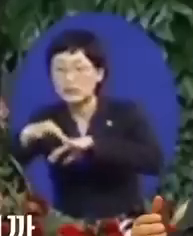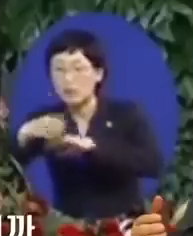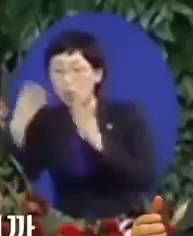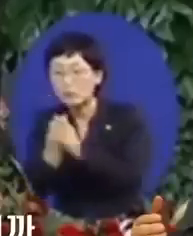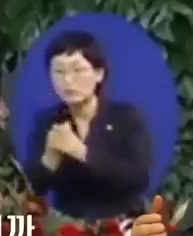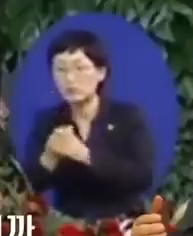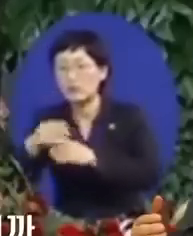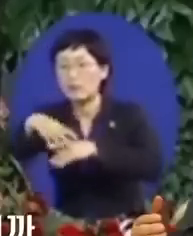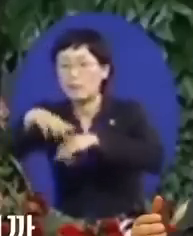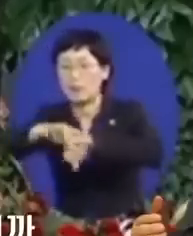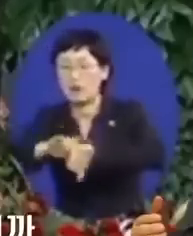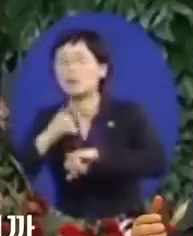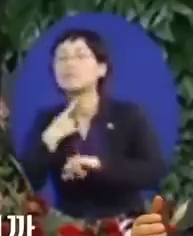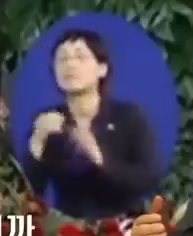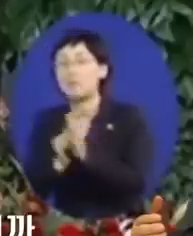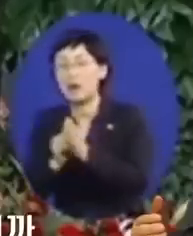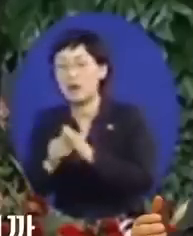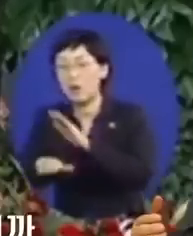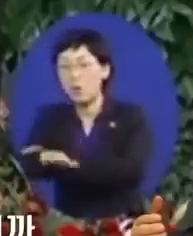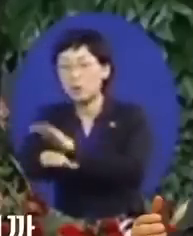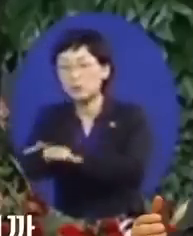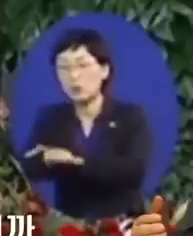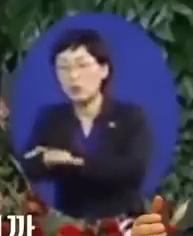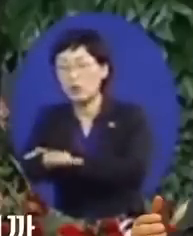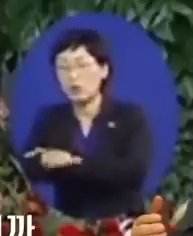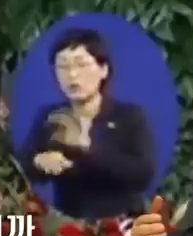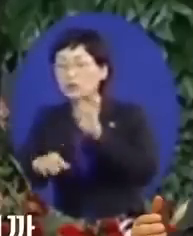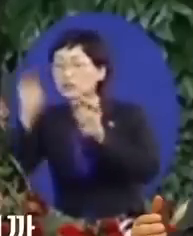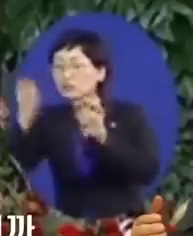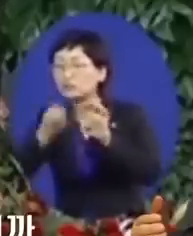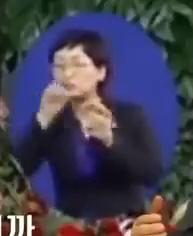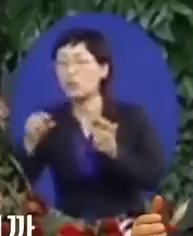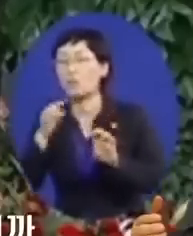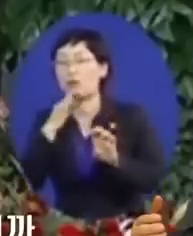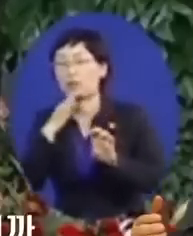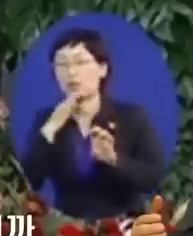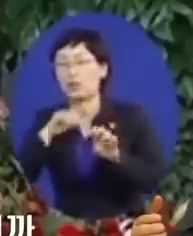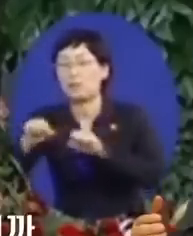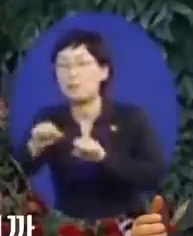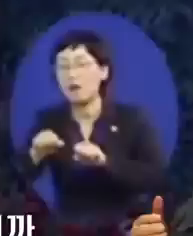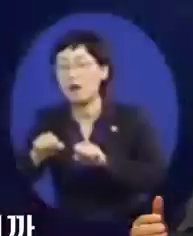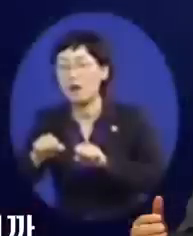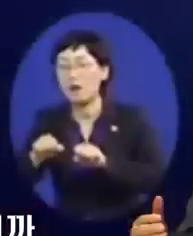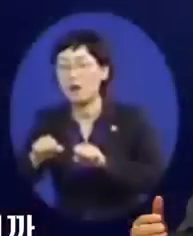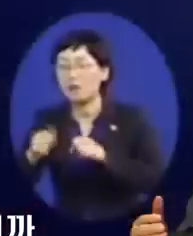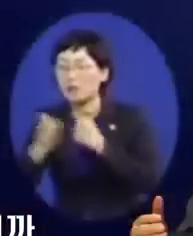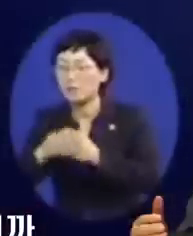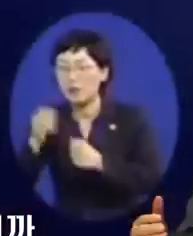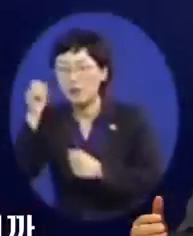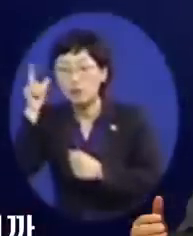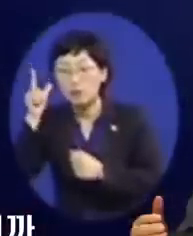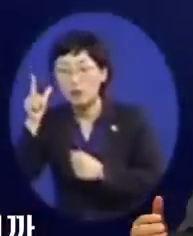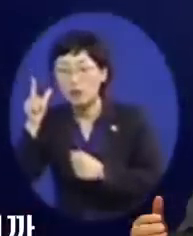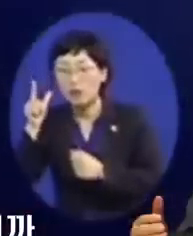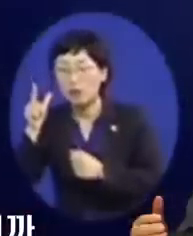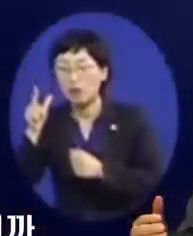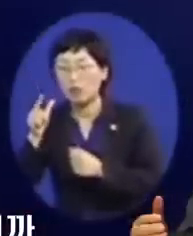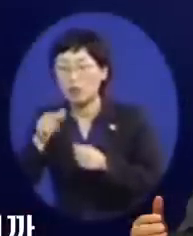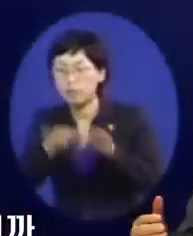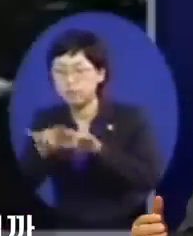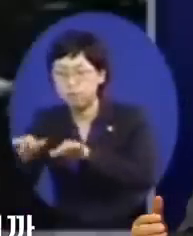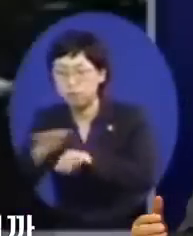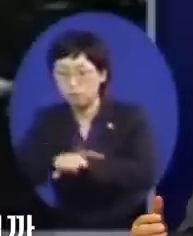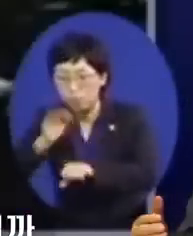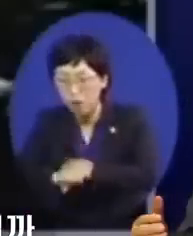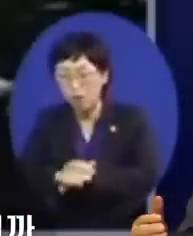있었습니다. 게다가 오른쪽 손목은 40%만 움직일 수 있었습니다. 이런 상황에서 그는 위대한 피아니스트가 되었습니다. 기자가 그